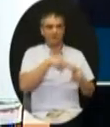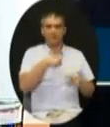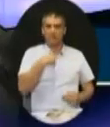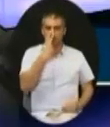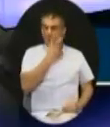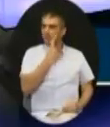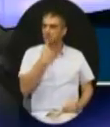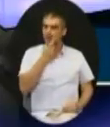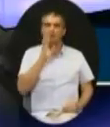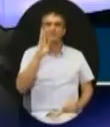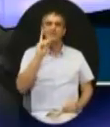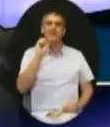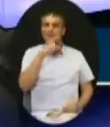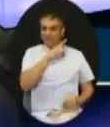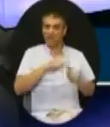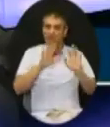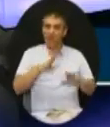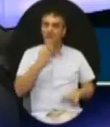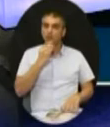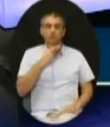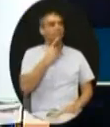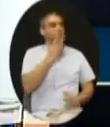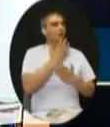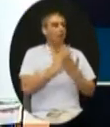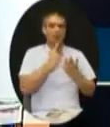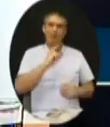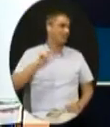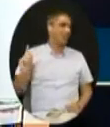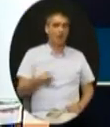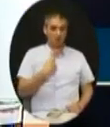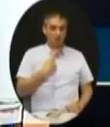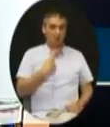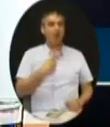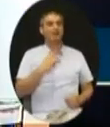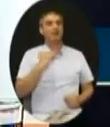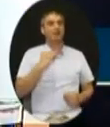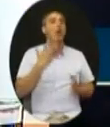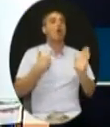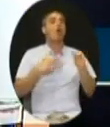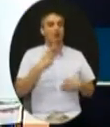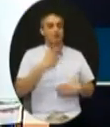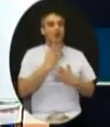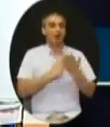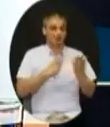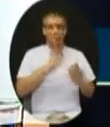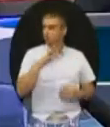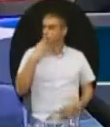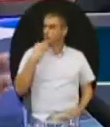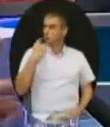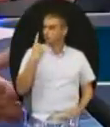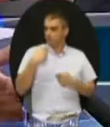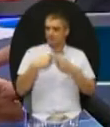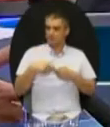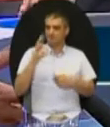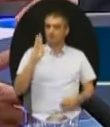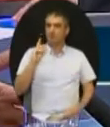תופעת ה-BDS זה אנטישמי בעינייך? חלק מ-BDS, אני לא אגיד שכל ה-BDS הוא אנטישמי, אבל ברובו, בחלקו הגדול. יש